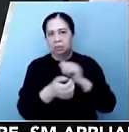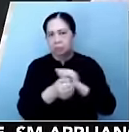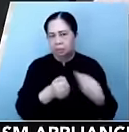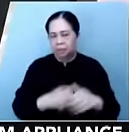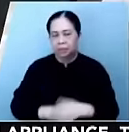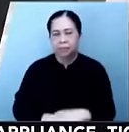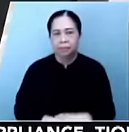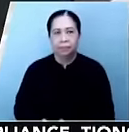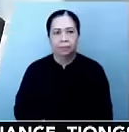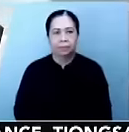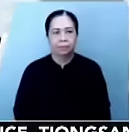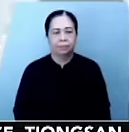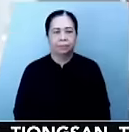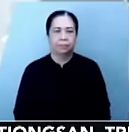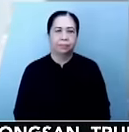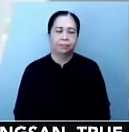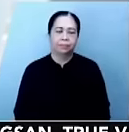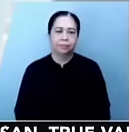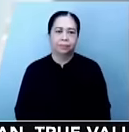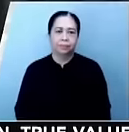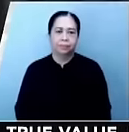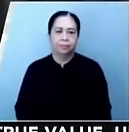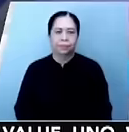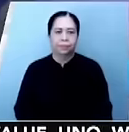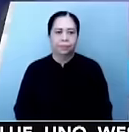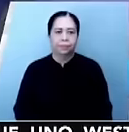Joseph Morong, nakatutok 24 oras.